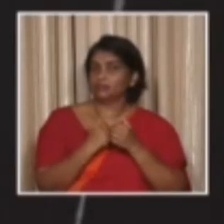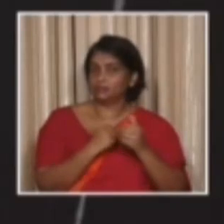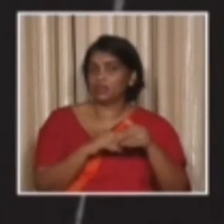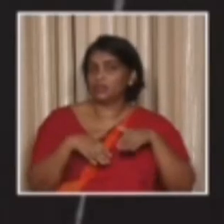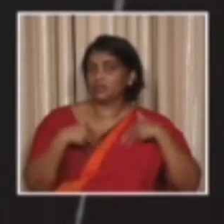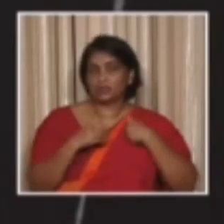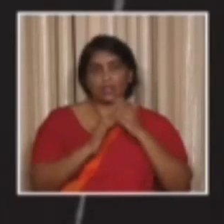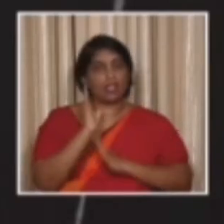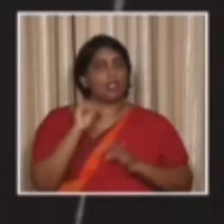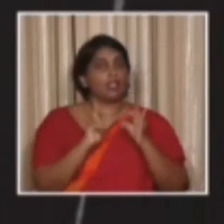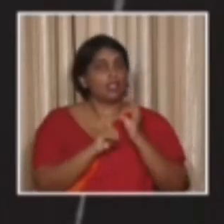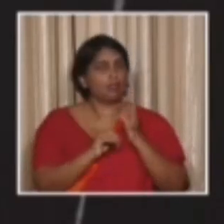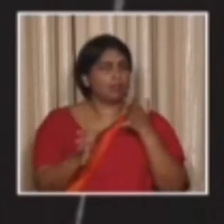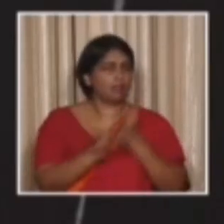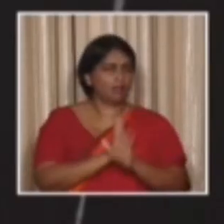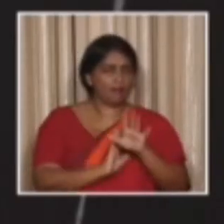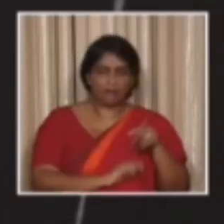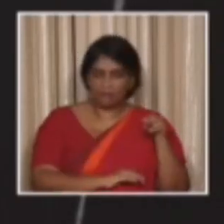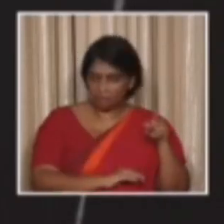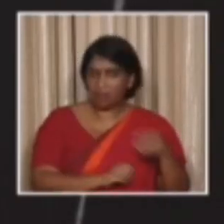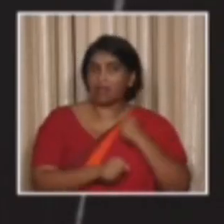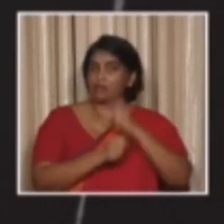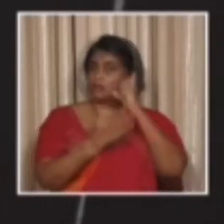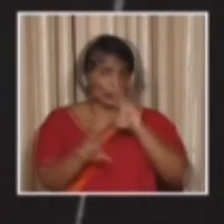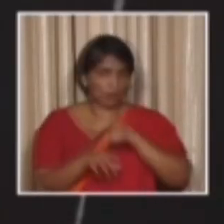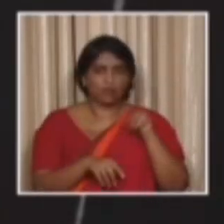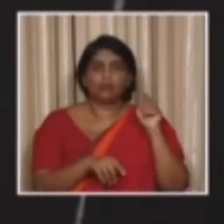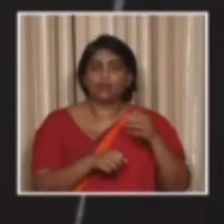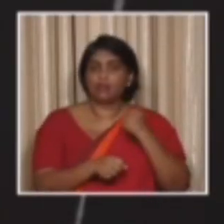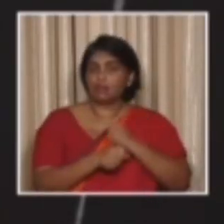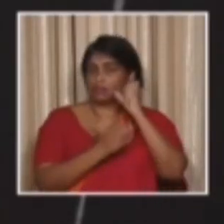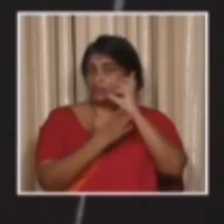உரையாற்றிய போதே அவர் இதனை தெரிவித்துள்ளார்.